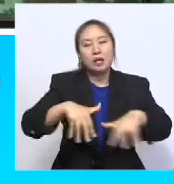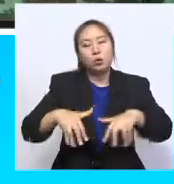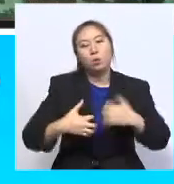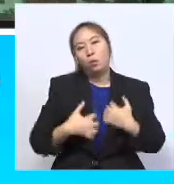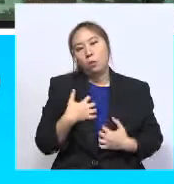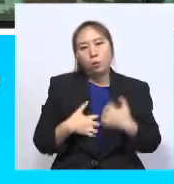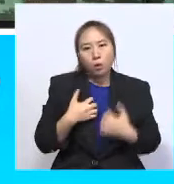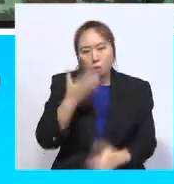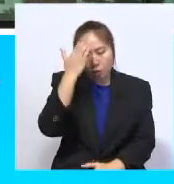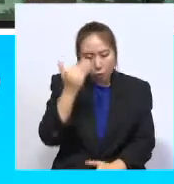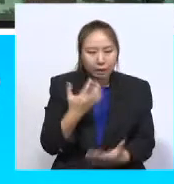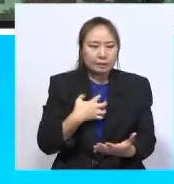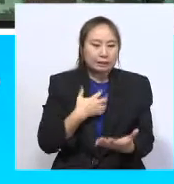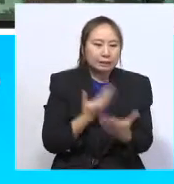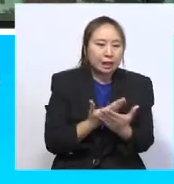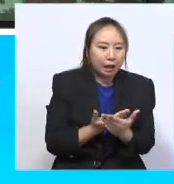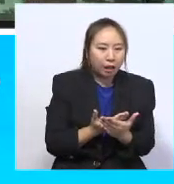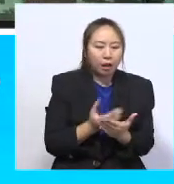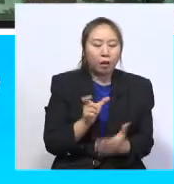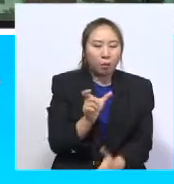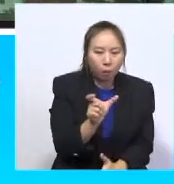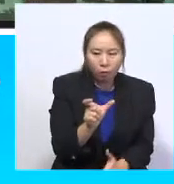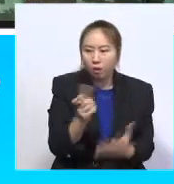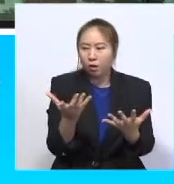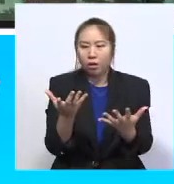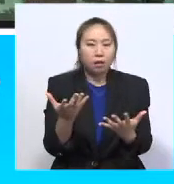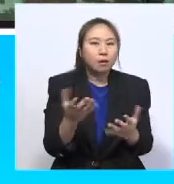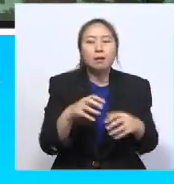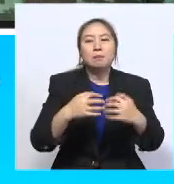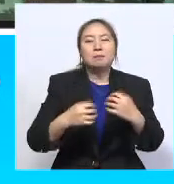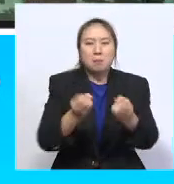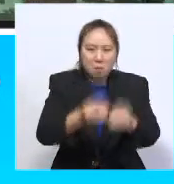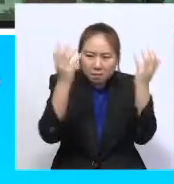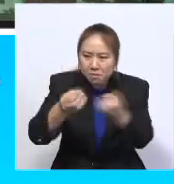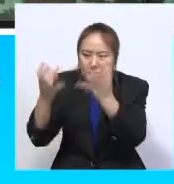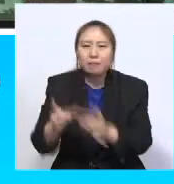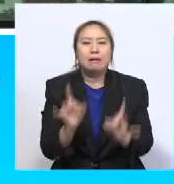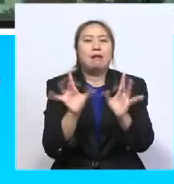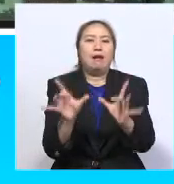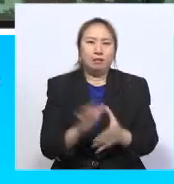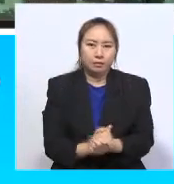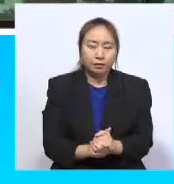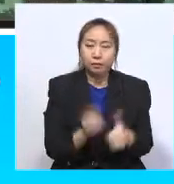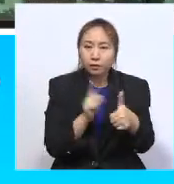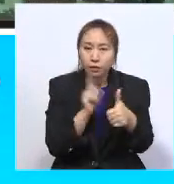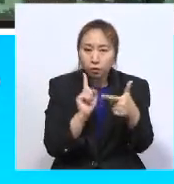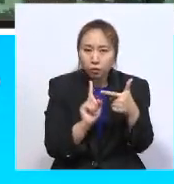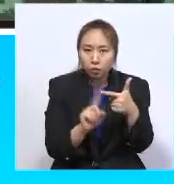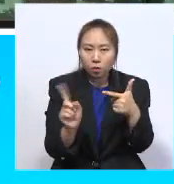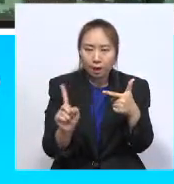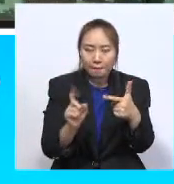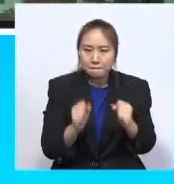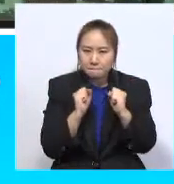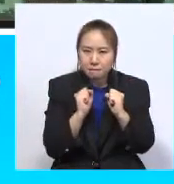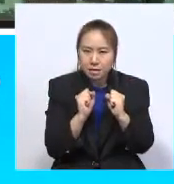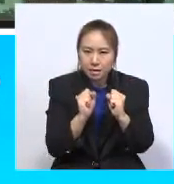ประชาชนว่าเขาจะต้องใช้บริการที่สถาบันการเงินโดยเฉพาะตู้ ATM ให้เกิดความเสียหายนะครับในส่วนที่2ก็คือความพยายามที่จ